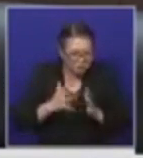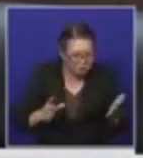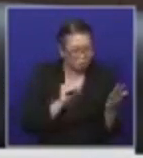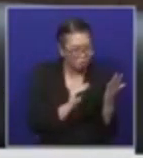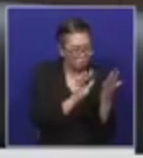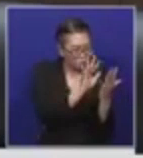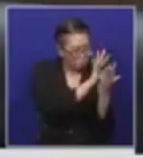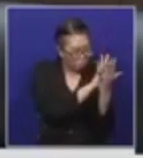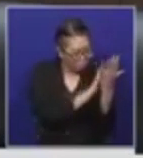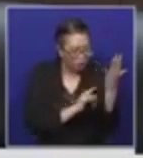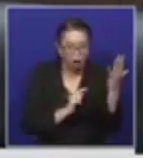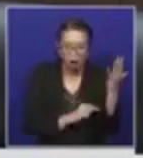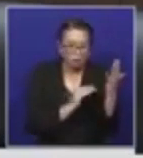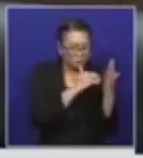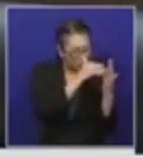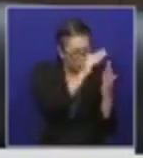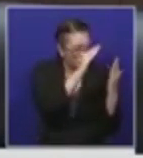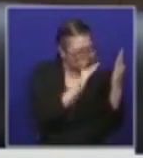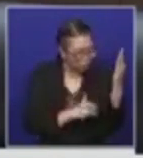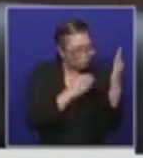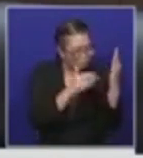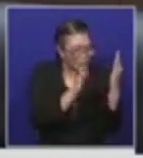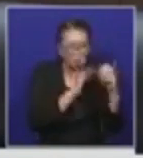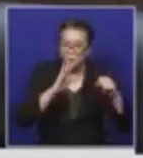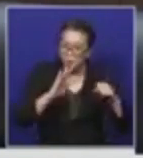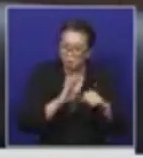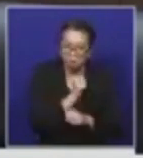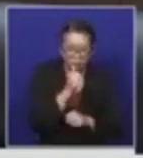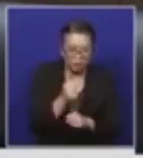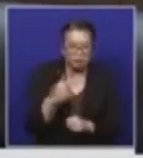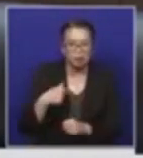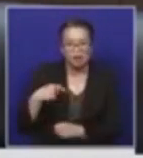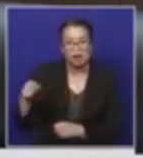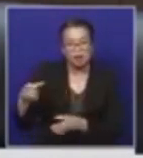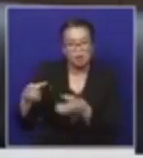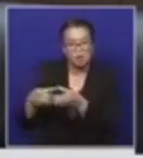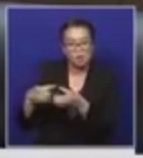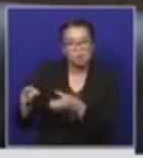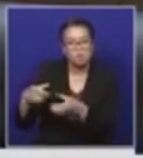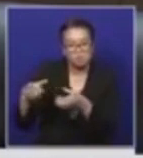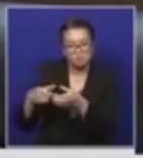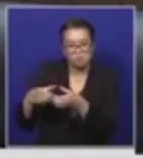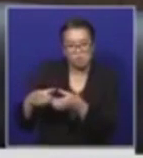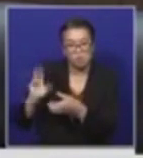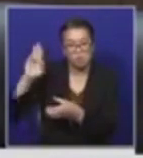ประเทศนะครับไม่ว่าจะเป็นภูมิภาคภาคเหนือภาคใต้ภาคอีสานหรือกลุ่มชนต่างๆที่อยู่ในประเทศนี้นะครับท่านประธ